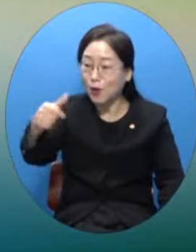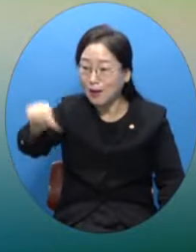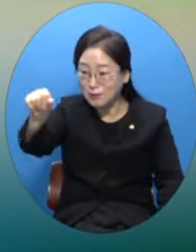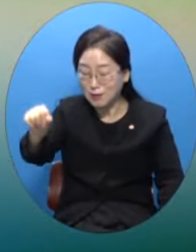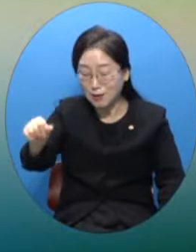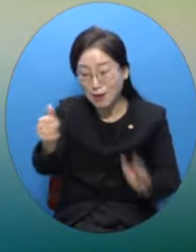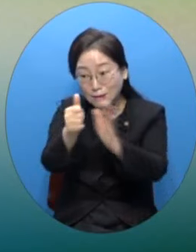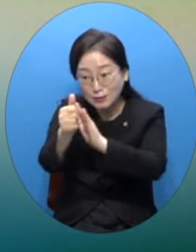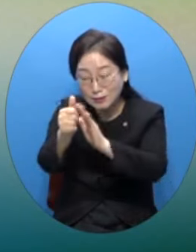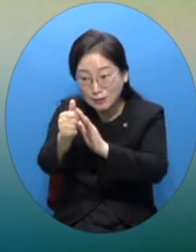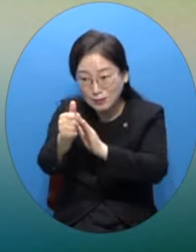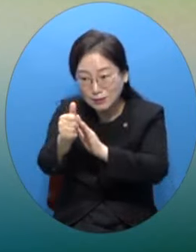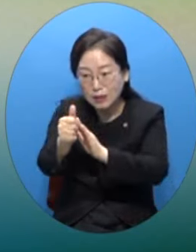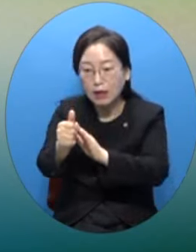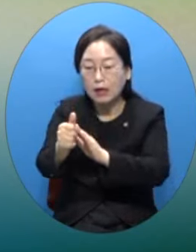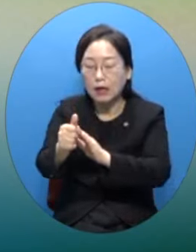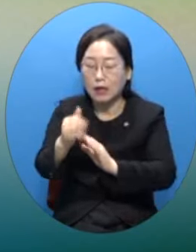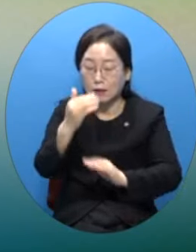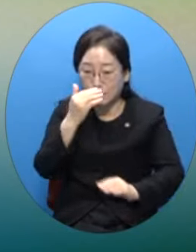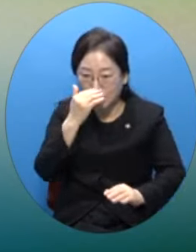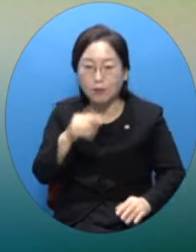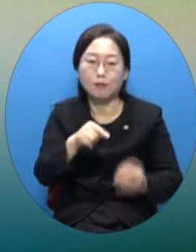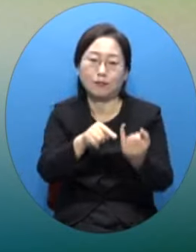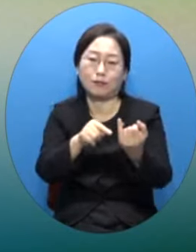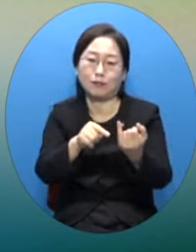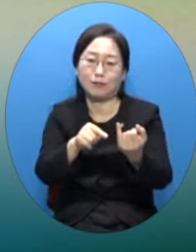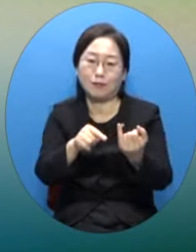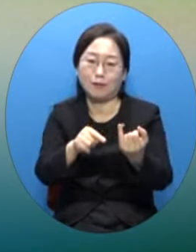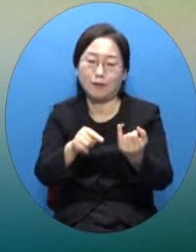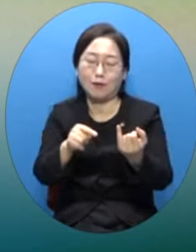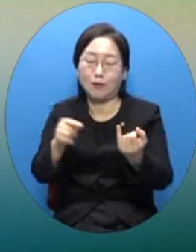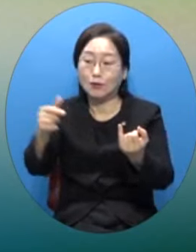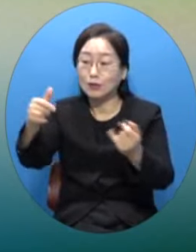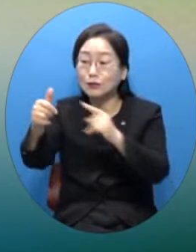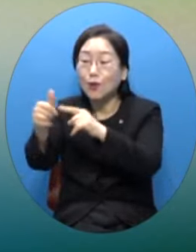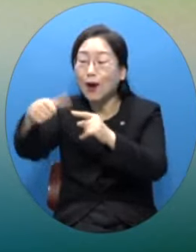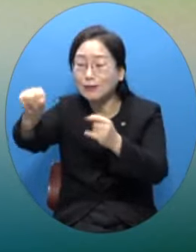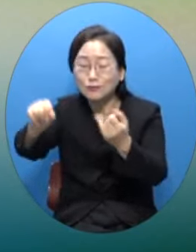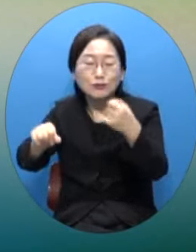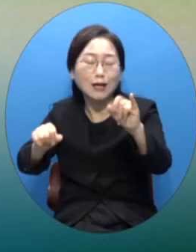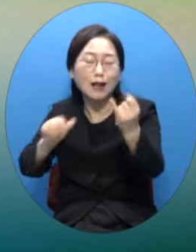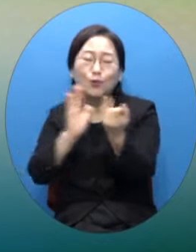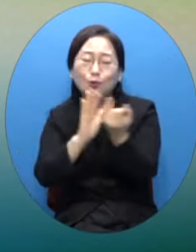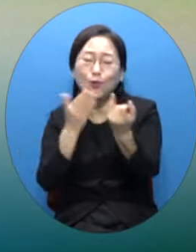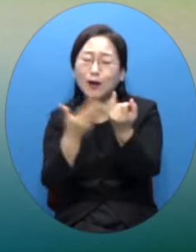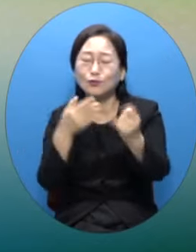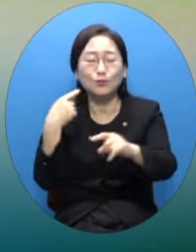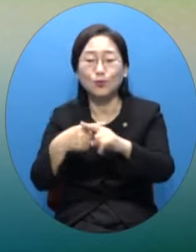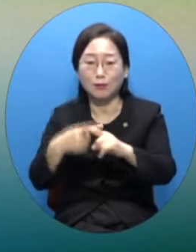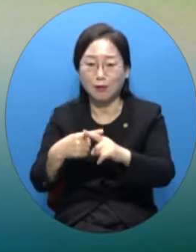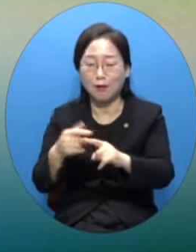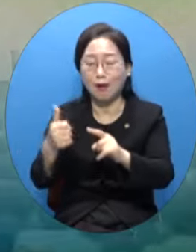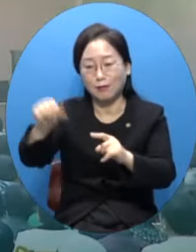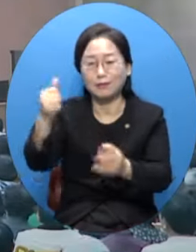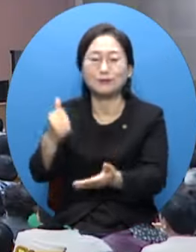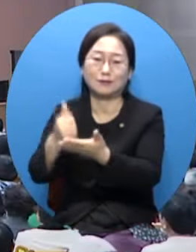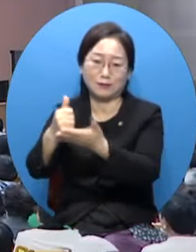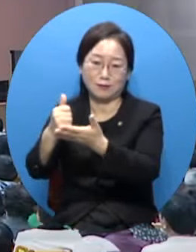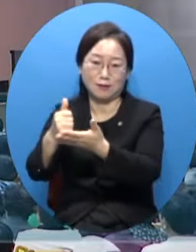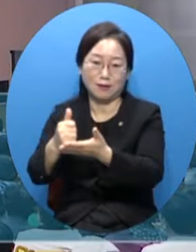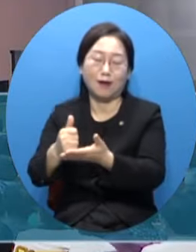사람 섬기는 일을 배우기 시작했어요. 오히려 준영이가 우리 아이를 돕고 있어요. 이렇게 칭찬해 주었습니다.